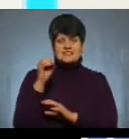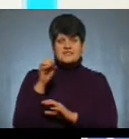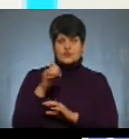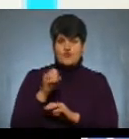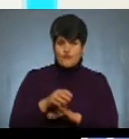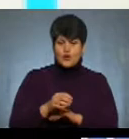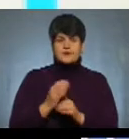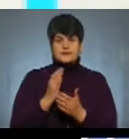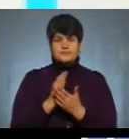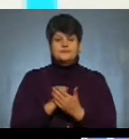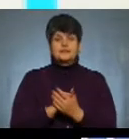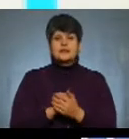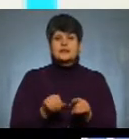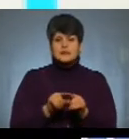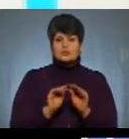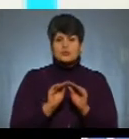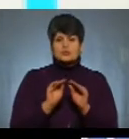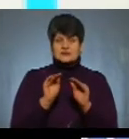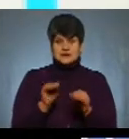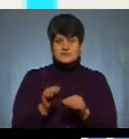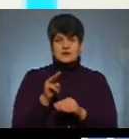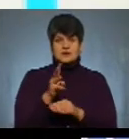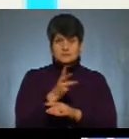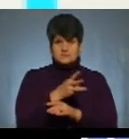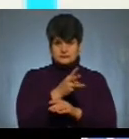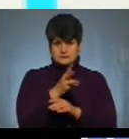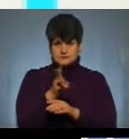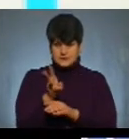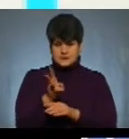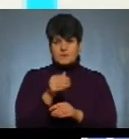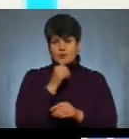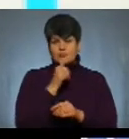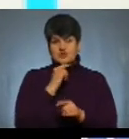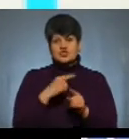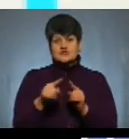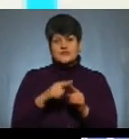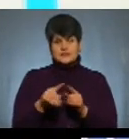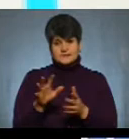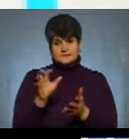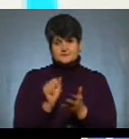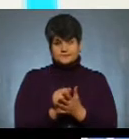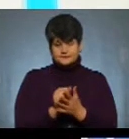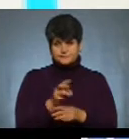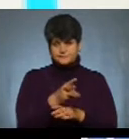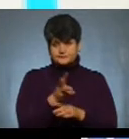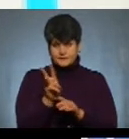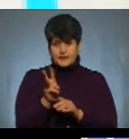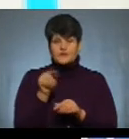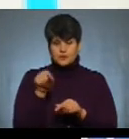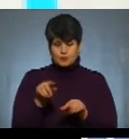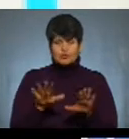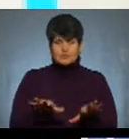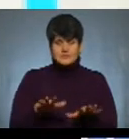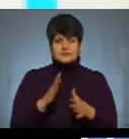функціонує, світлофор. От, і також там ми поставили прилади з руками, які поліцейські вимірюють швидкість. Таким чином, на даний момент,